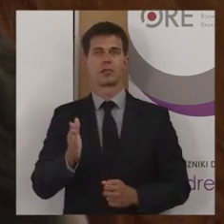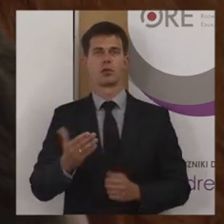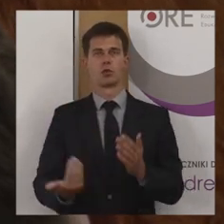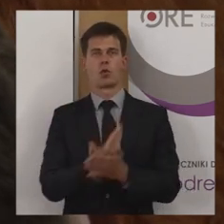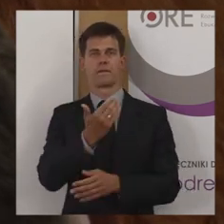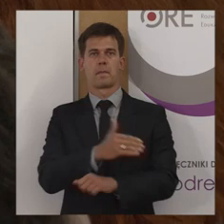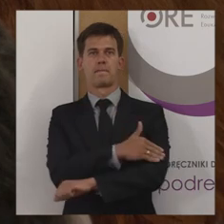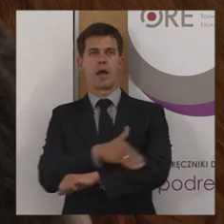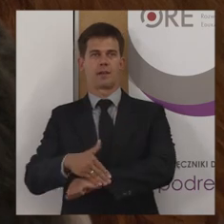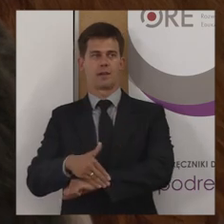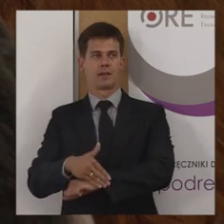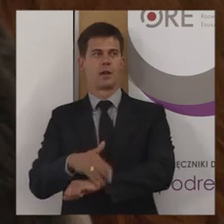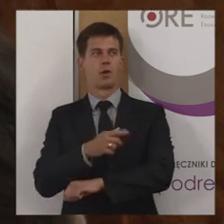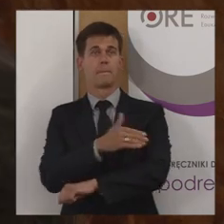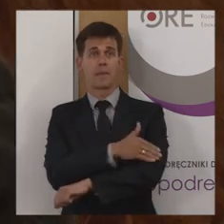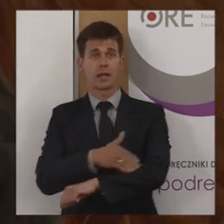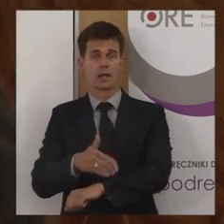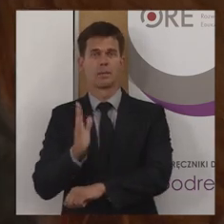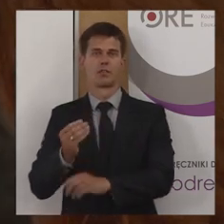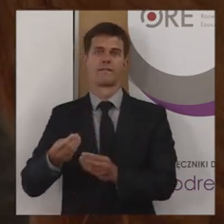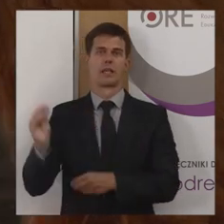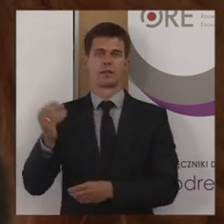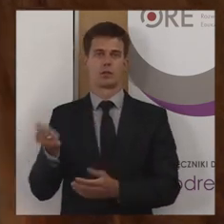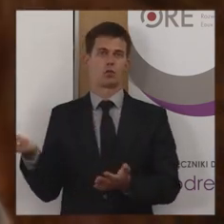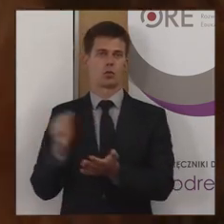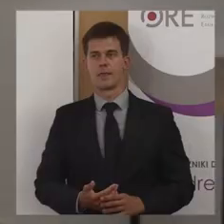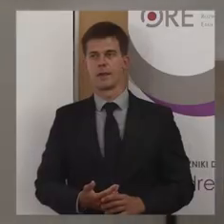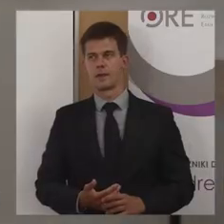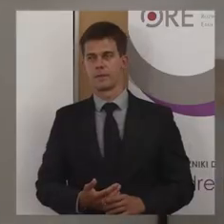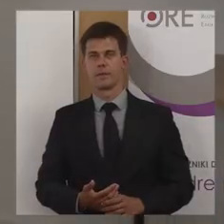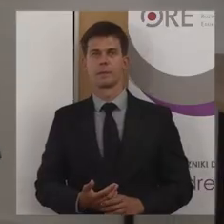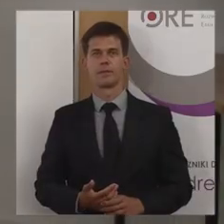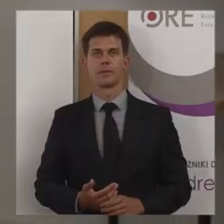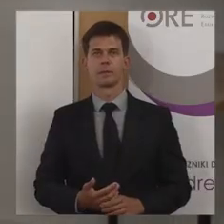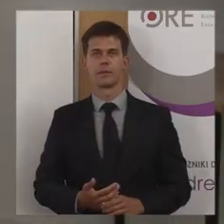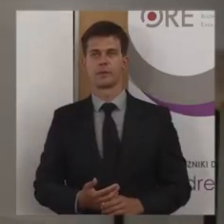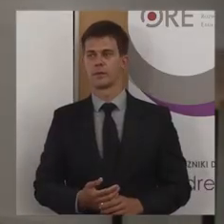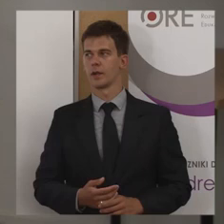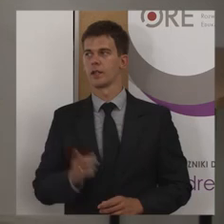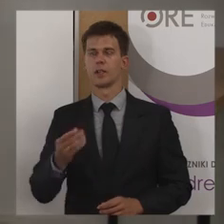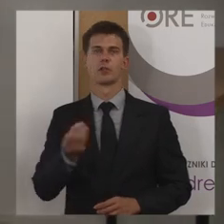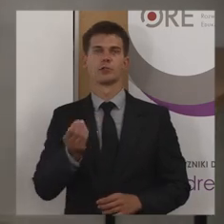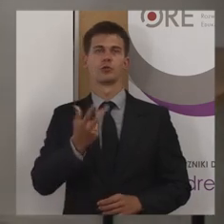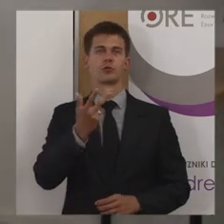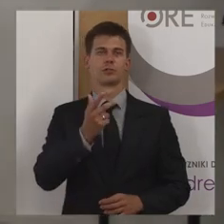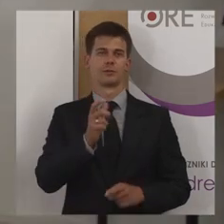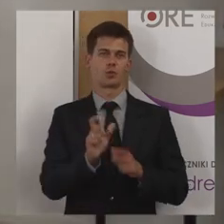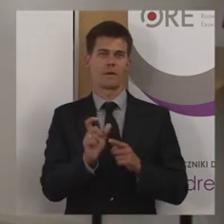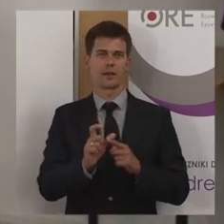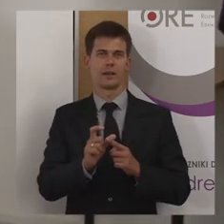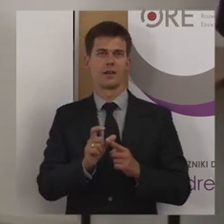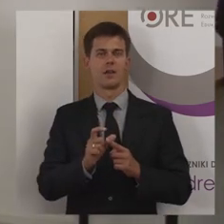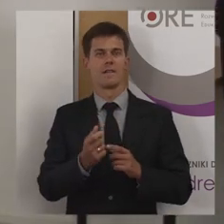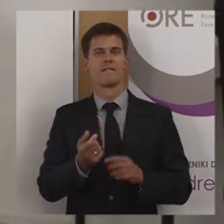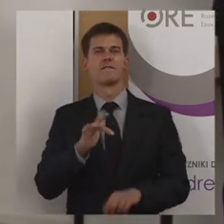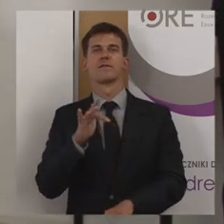które potem większymi nakładami trzeba usuwać. Dziękuję bardzo. To ja ze swojej strony trzy słowa podsumowania i wniosków, które nam